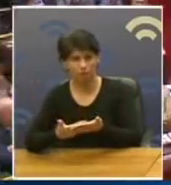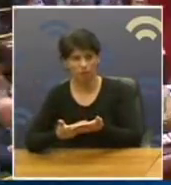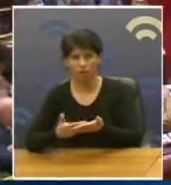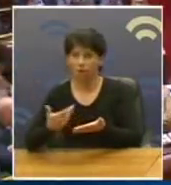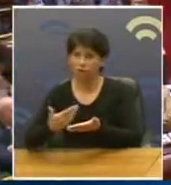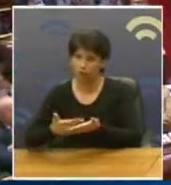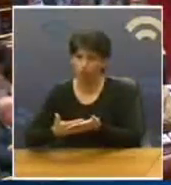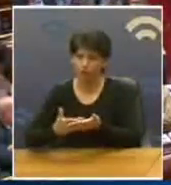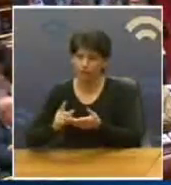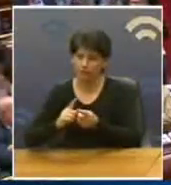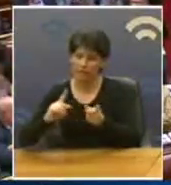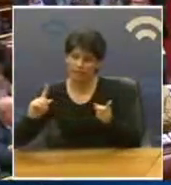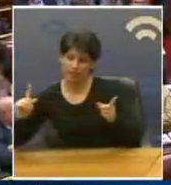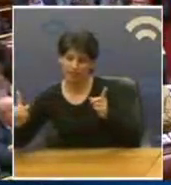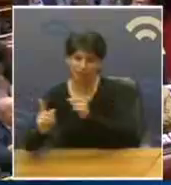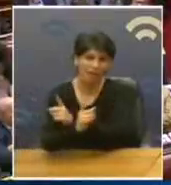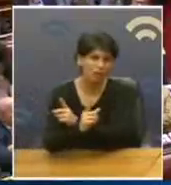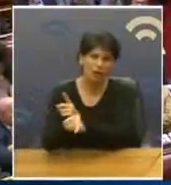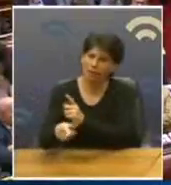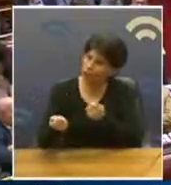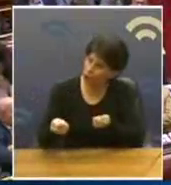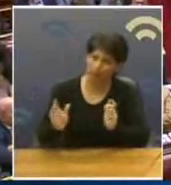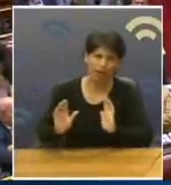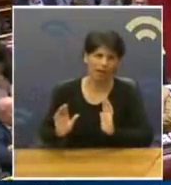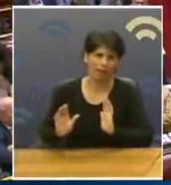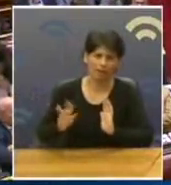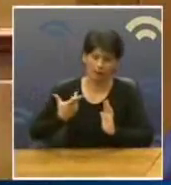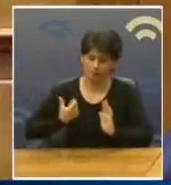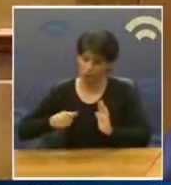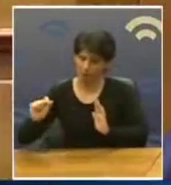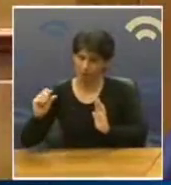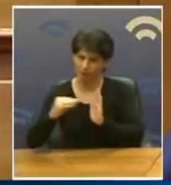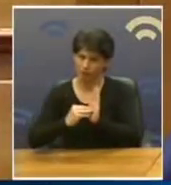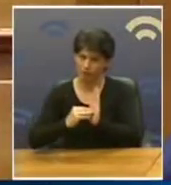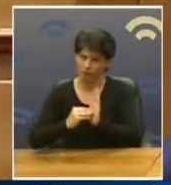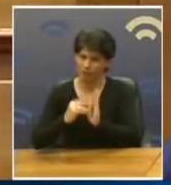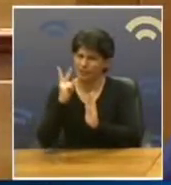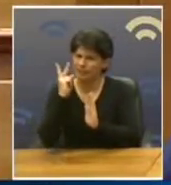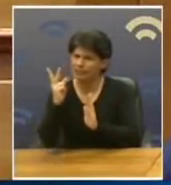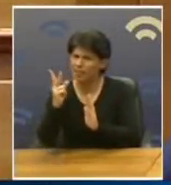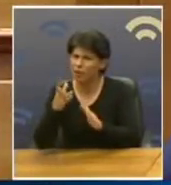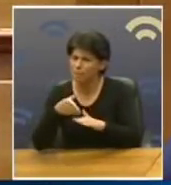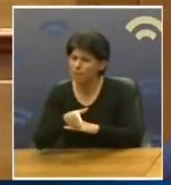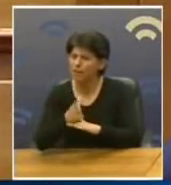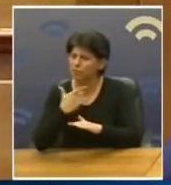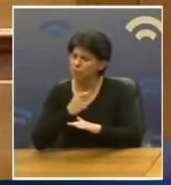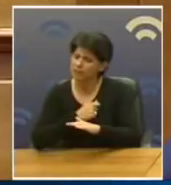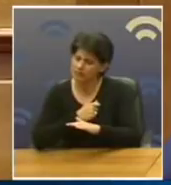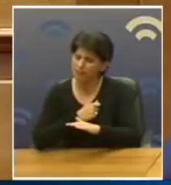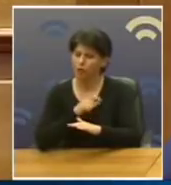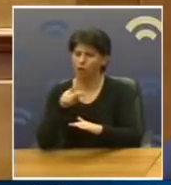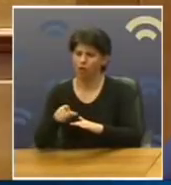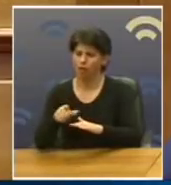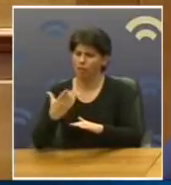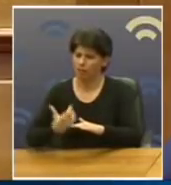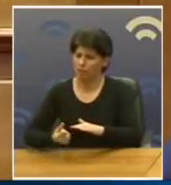εξ αντιδιαστολής, αυτό πράτεται, αν δεν το γνωρίζετε, με την άρνησή σας, σε δύο παρεμβάσεις που πιστεύω ότι θα έβρισκαν